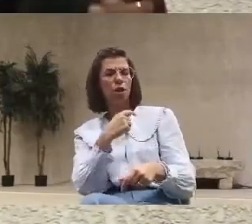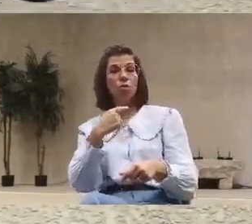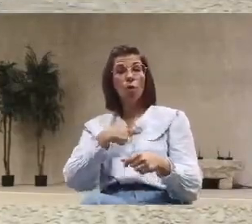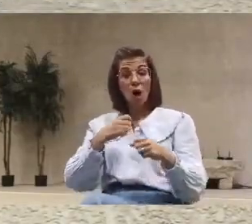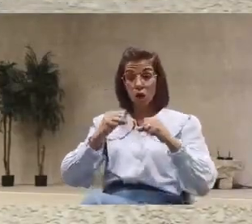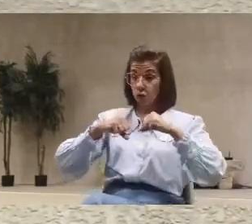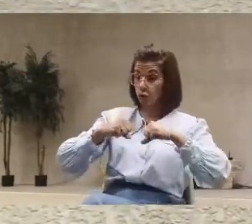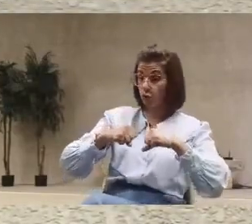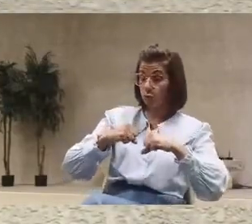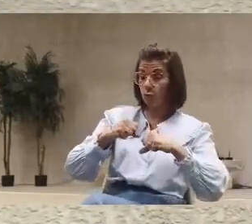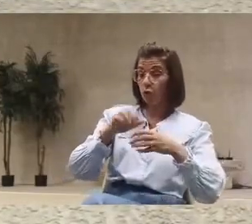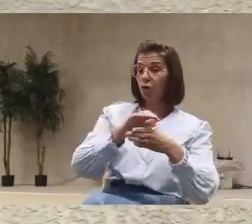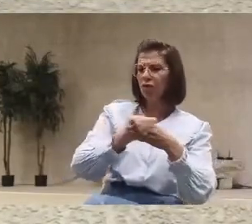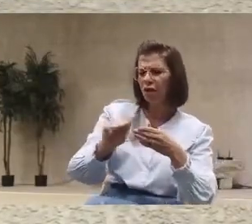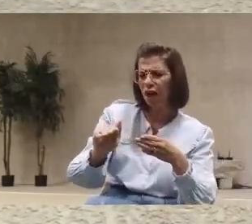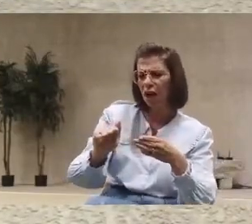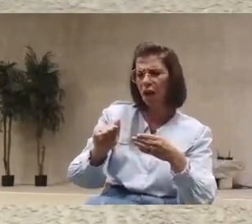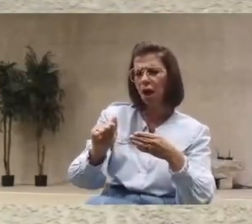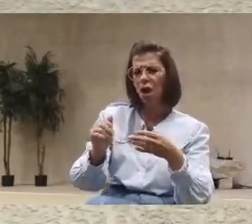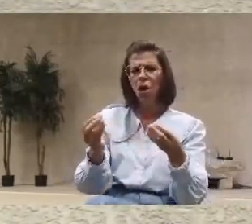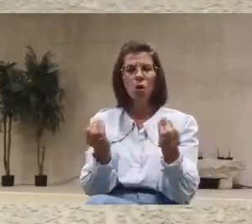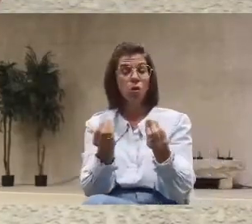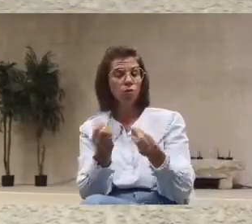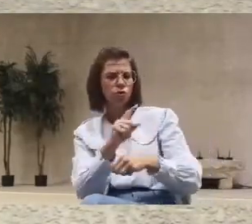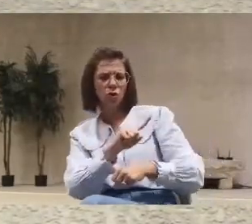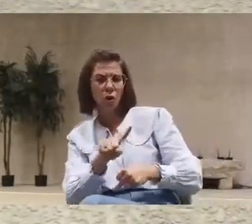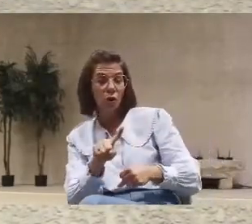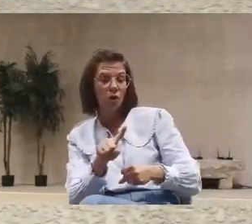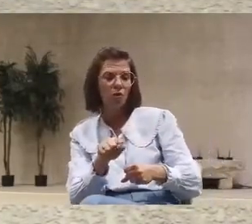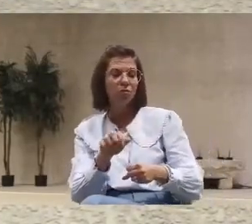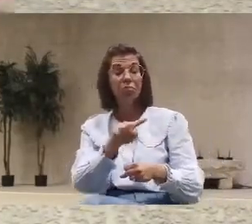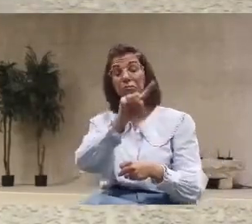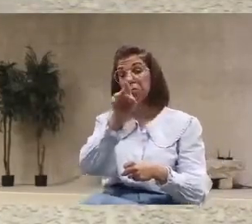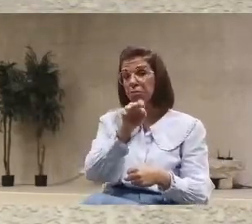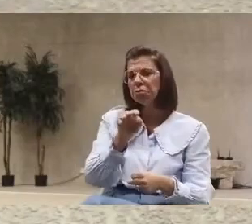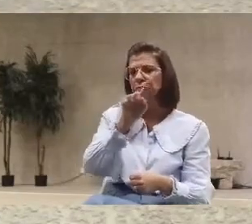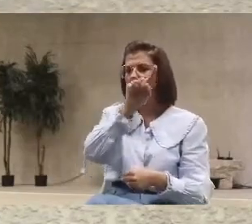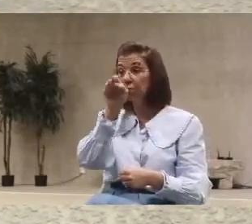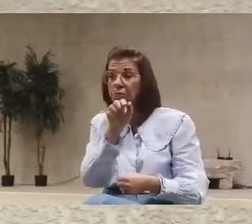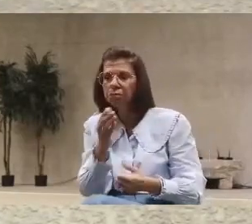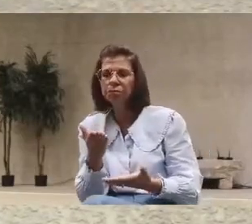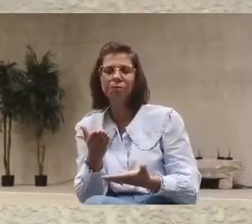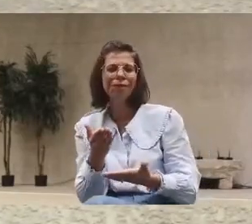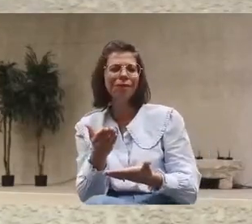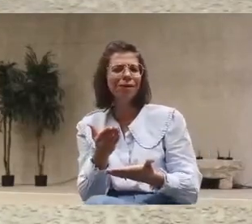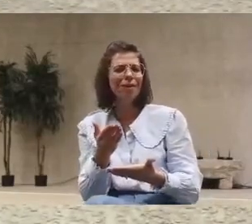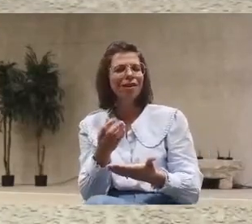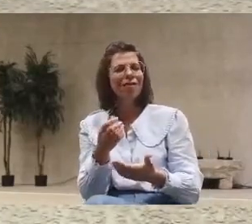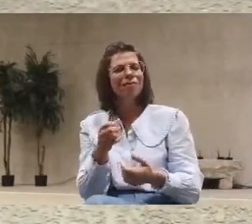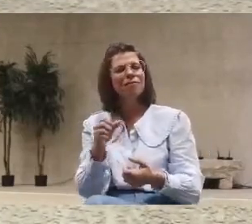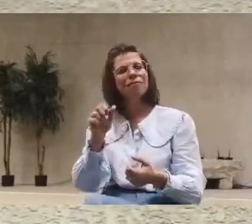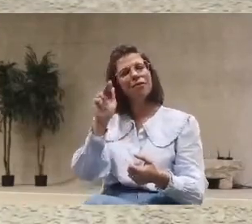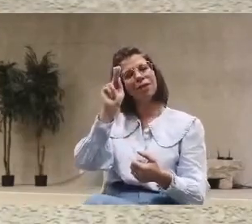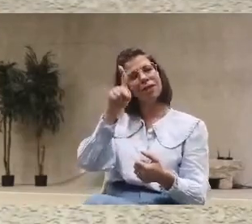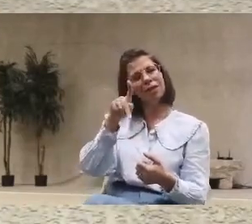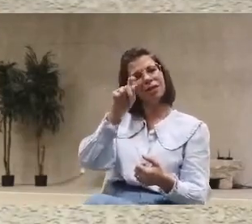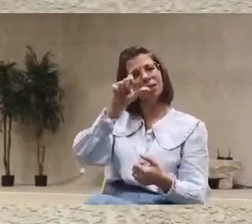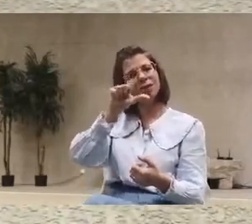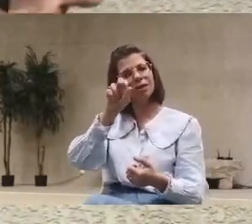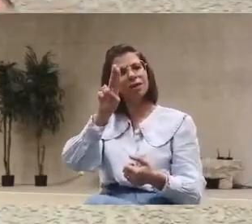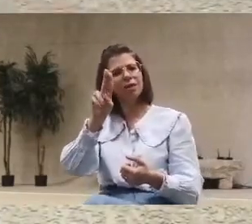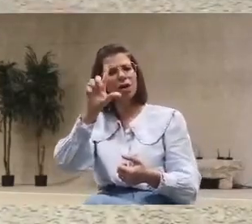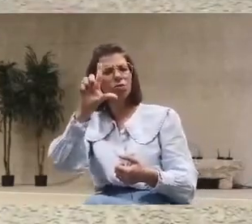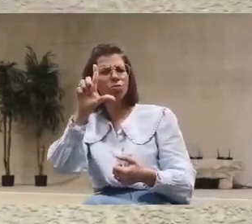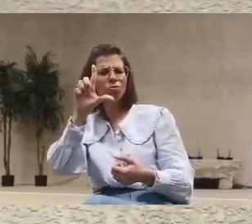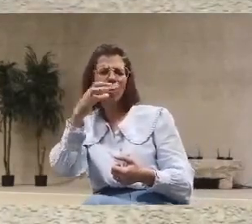confusion l'autre, ainsi de suite. Et c'est pourquoi Paul ramène les choses. Mais pourquoi vous vous faites du mal ? Pourquoi vous